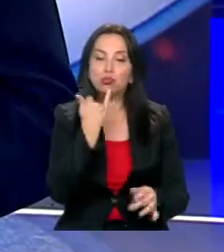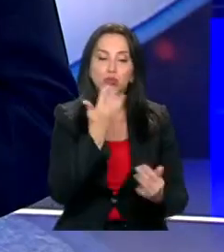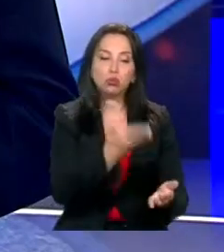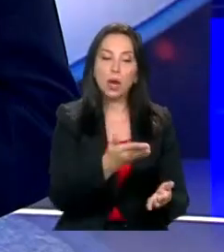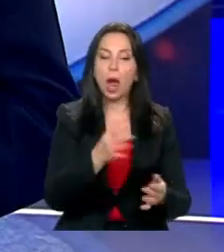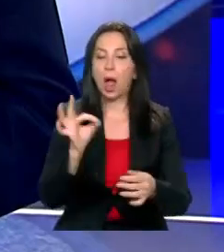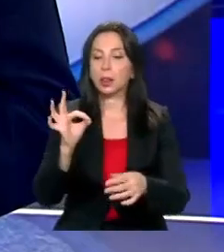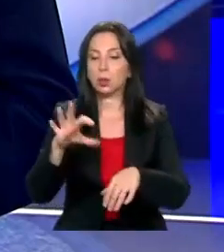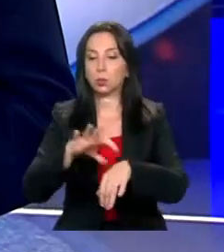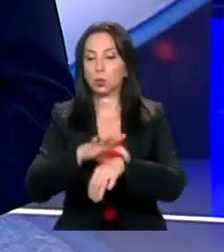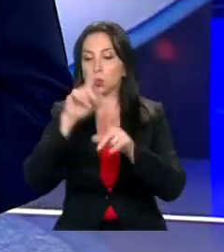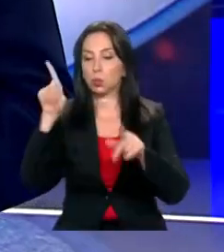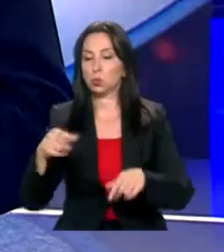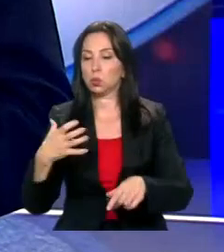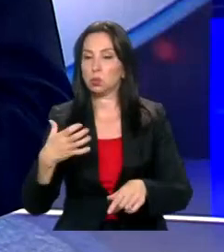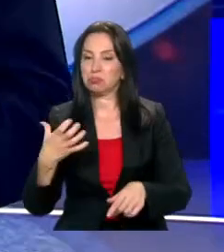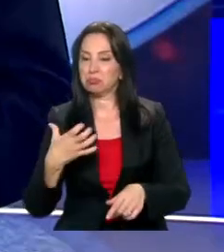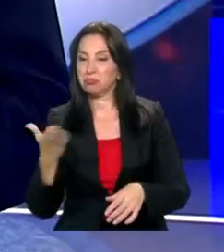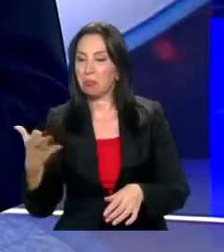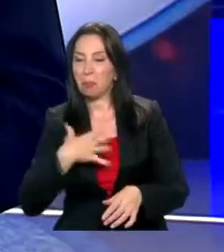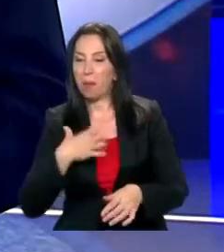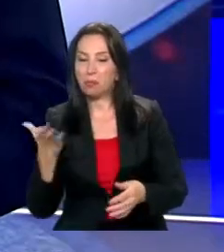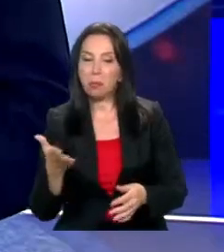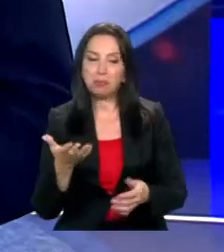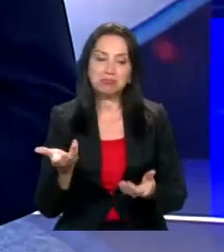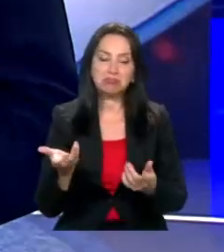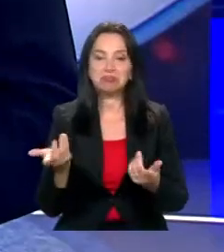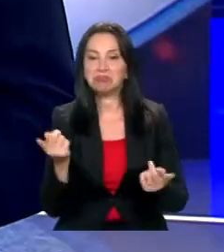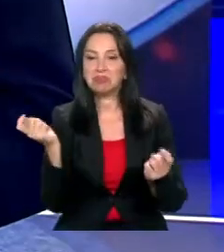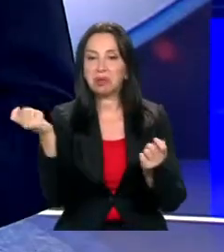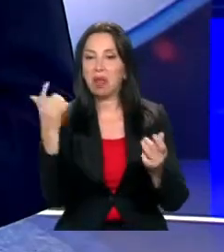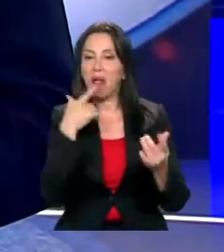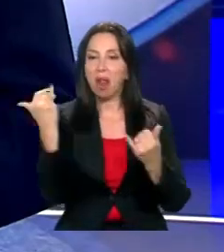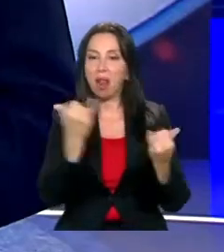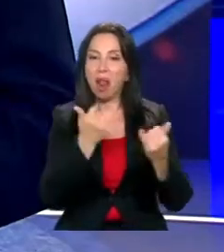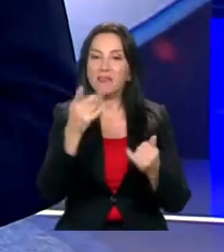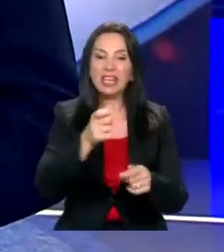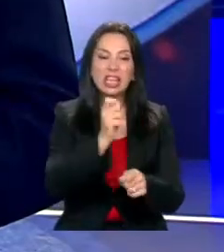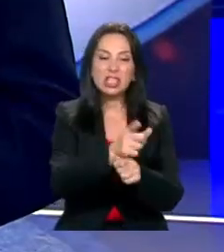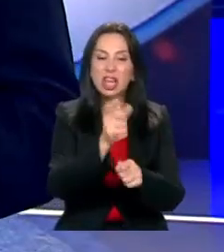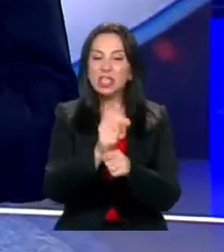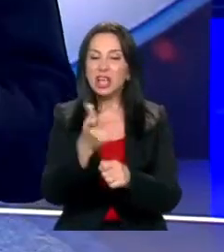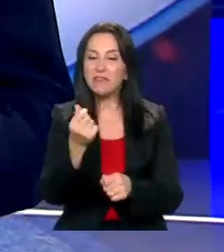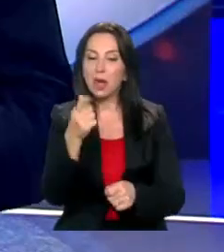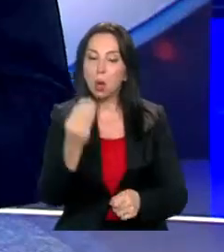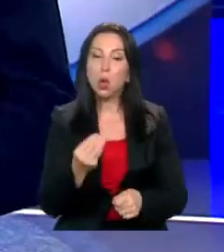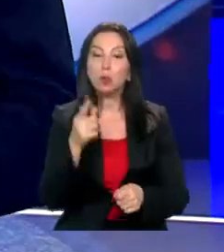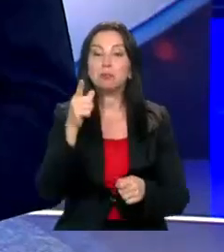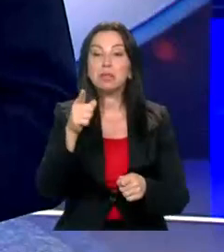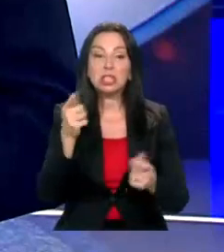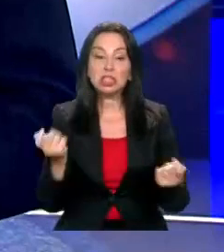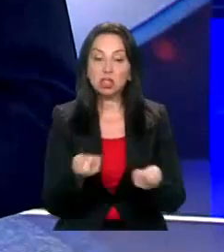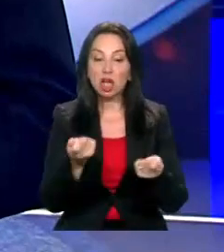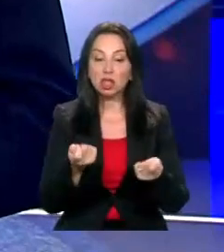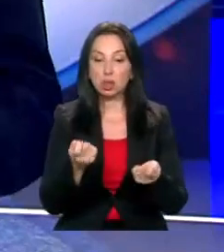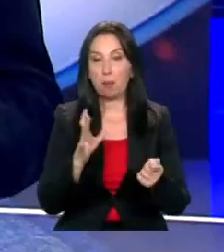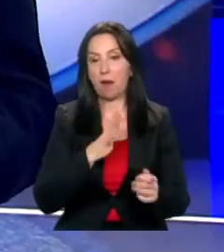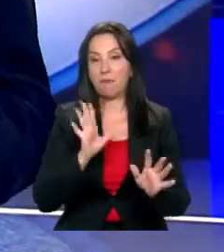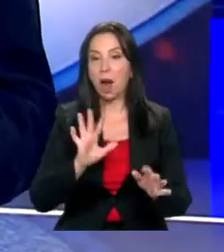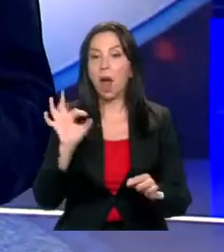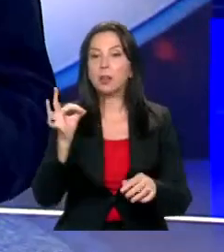karşı karşı getiriyordu. İstanbul Kuyumcular Odası da bunun önüne geçmek için ilçe ilçe fiyatların belirlendiği bir uygulama geliştirdi.